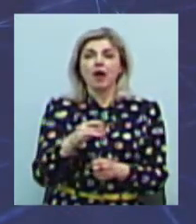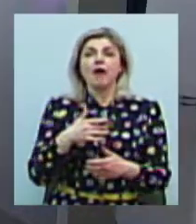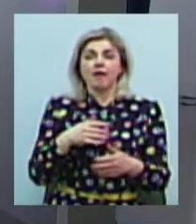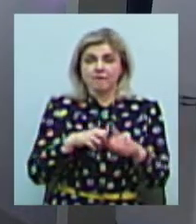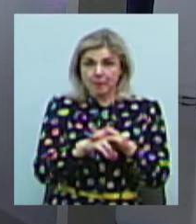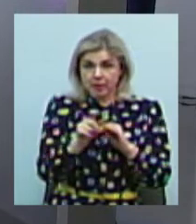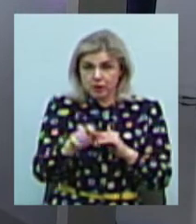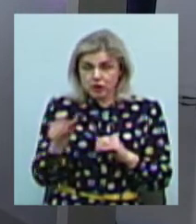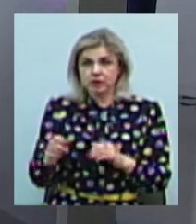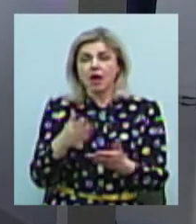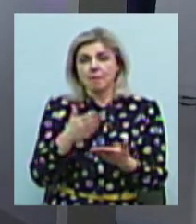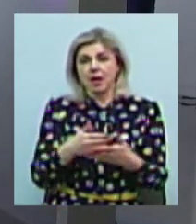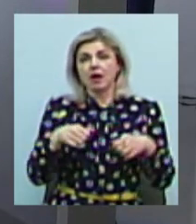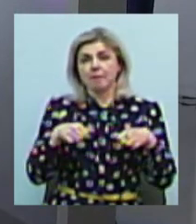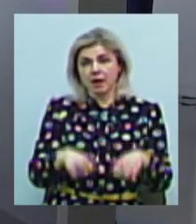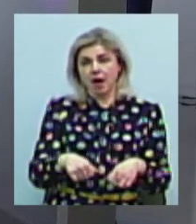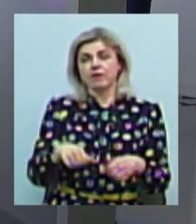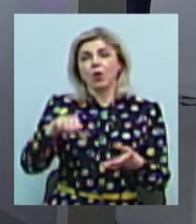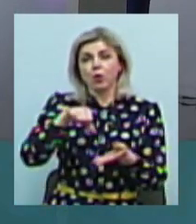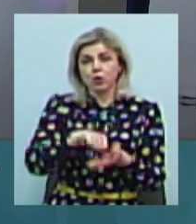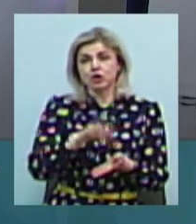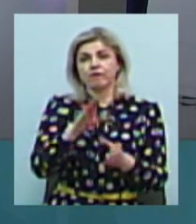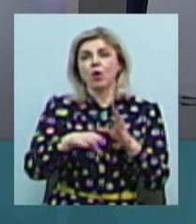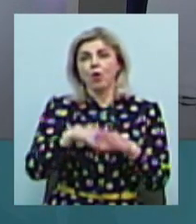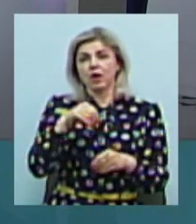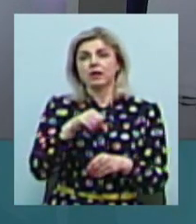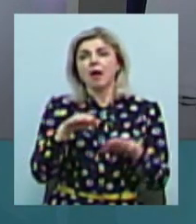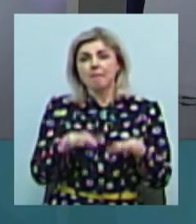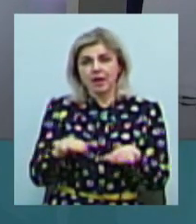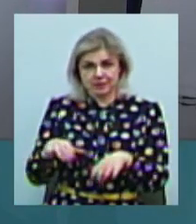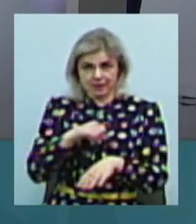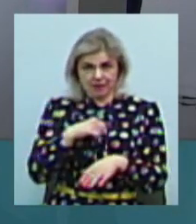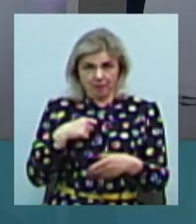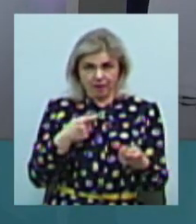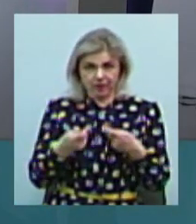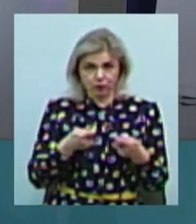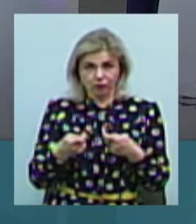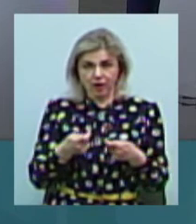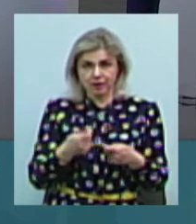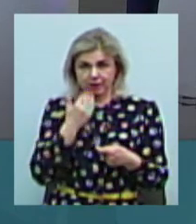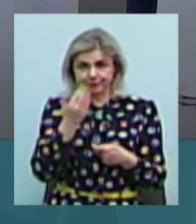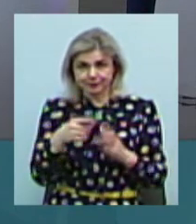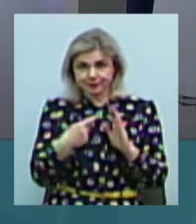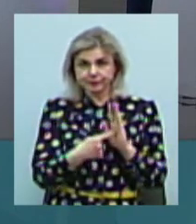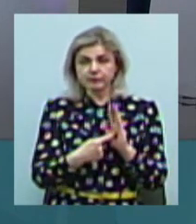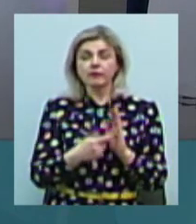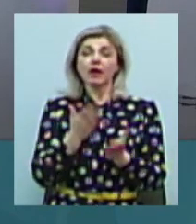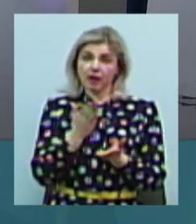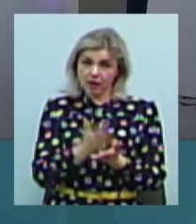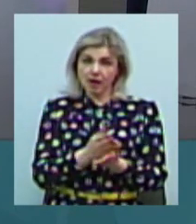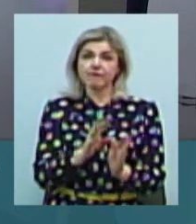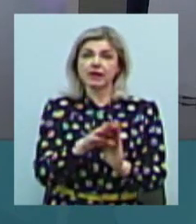право брати участь у виборах у органи місцевого самоврядування? Вже є внесення